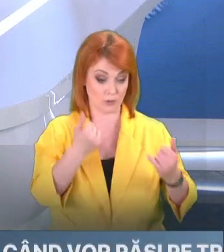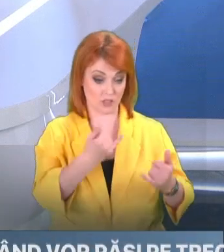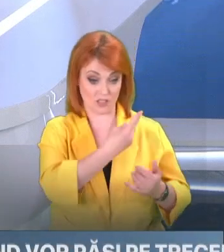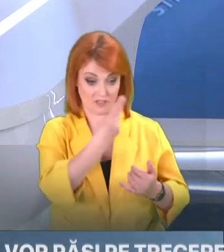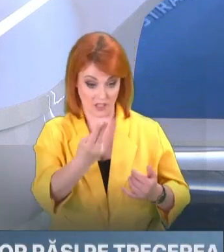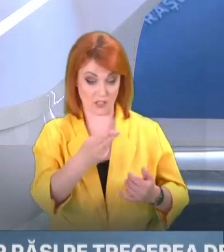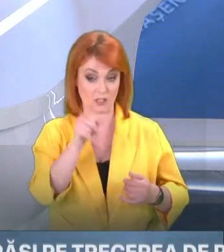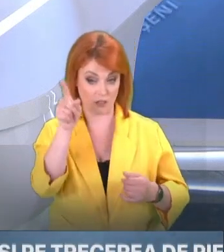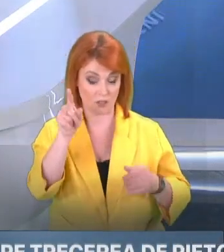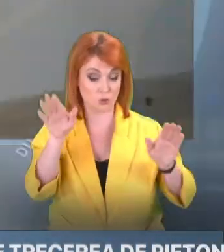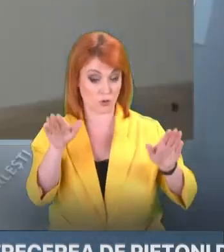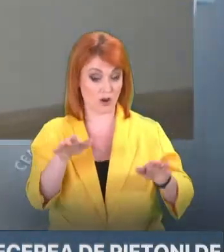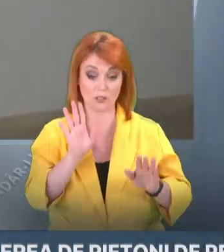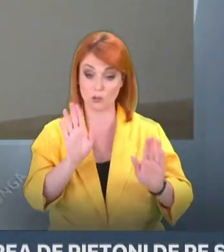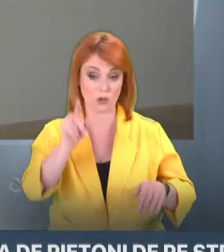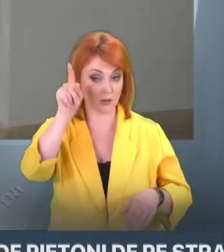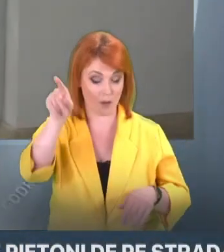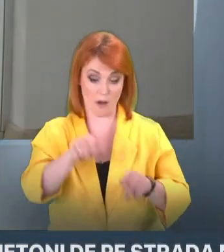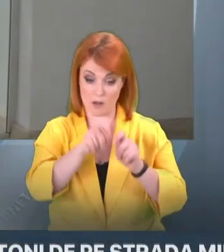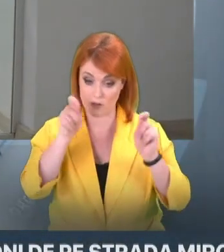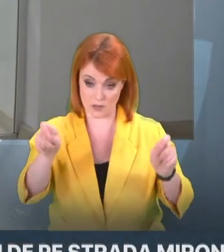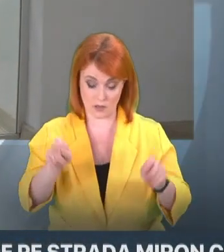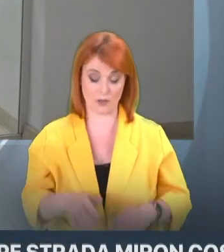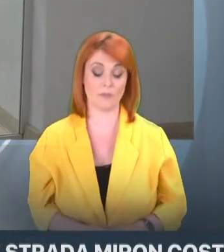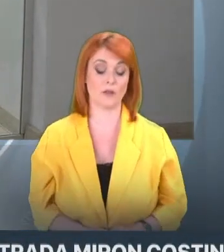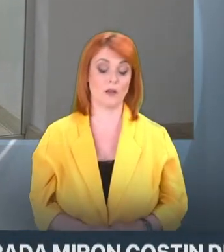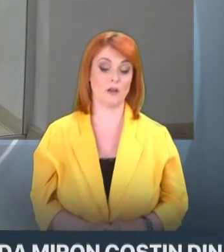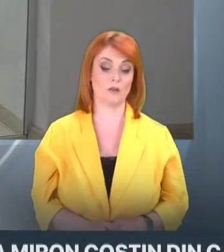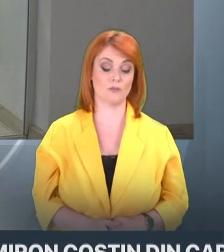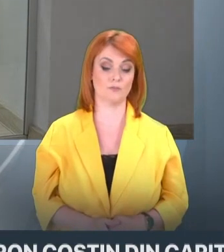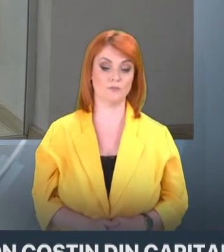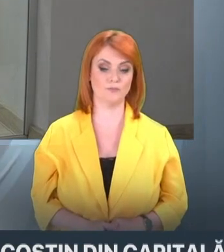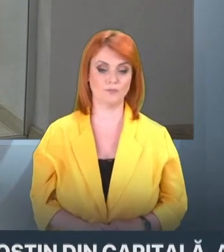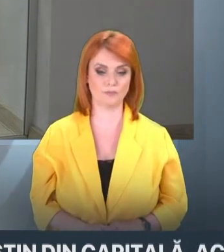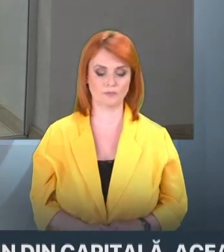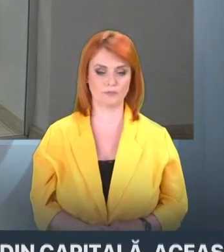parteneriat, noi spunem parteneriat local de ocupare, care este implementat cu suportul nostru și